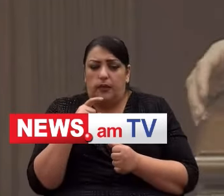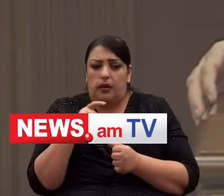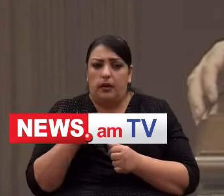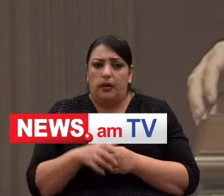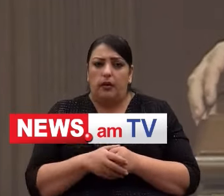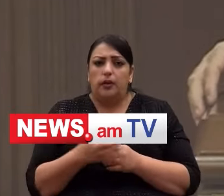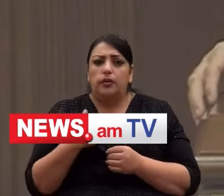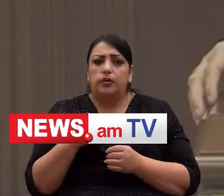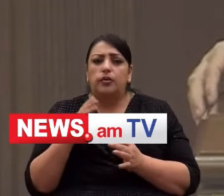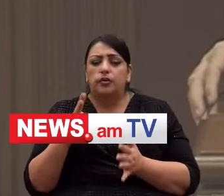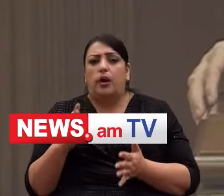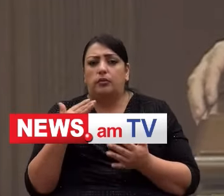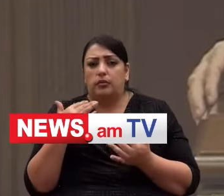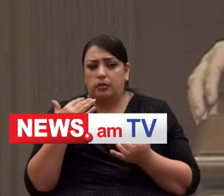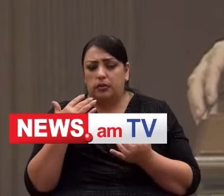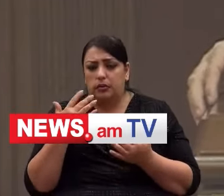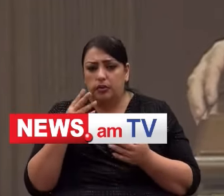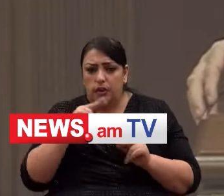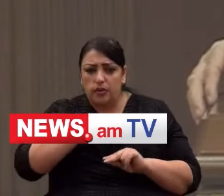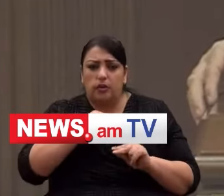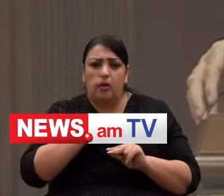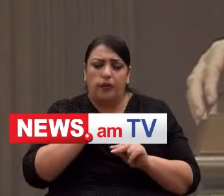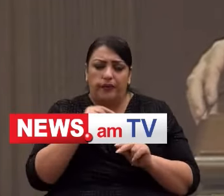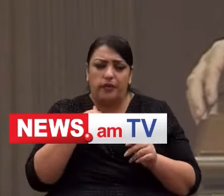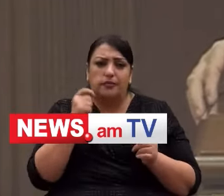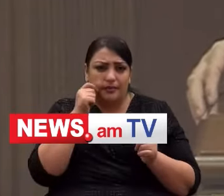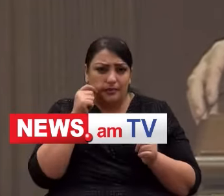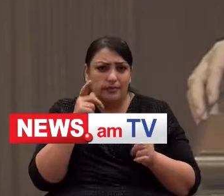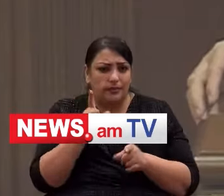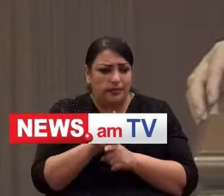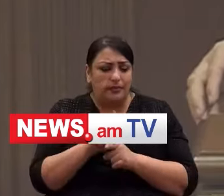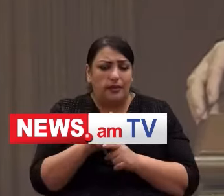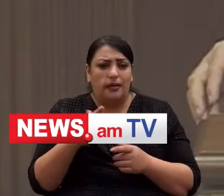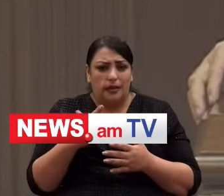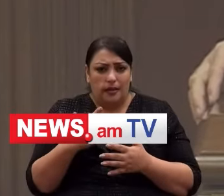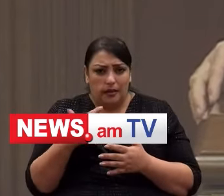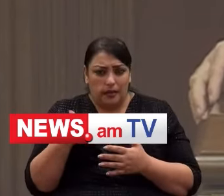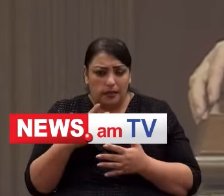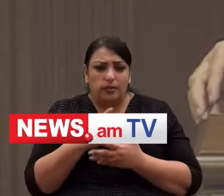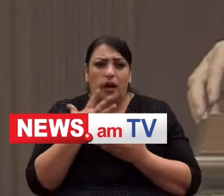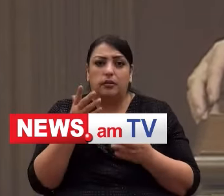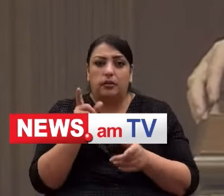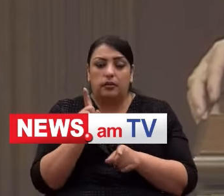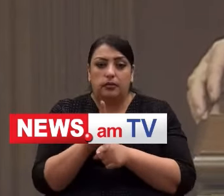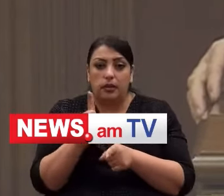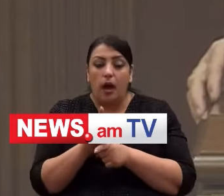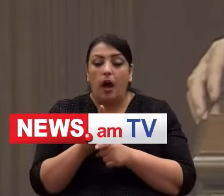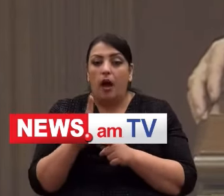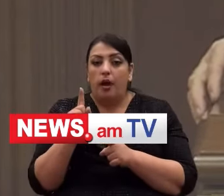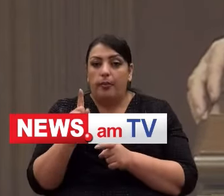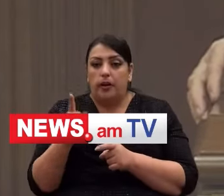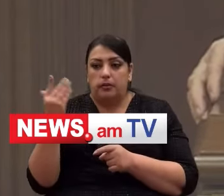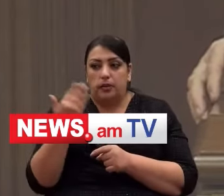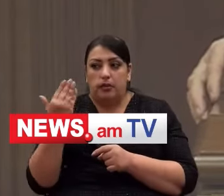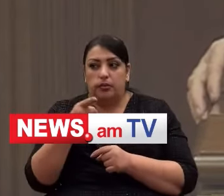շատ հիացած եմ շատ աշխատանքներով, ինչքան որ նորից իմ խելքը հասնում է, գնահատում եմ, բայց խնդրում եմ այդ երևույթների վրա